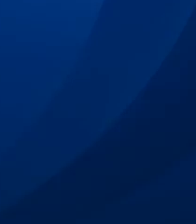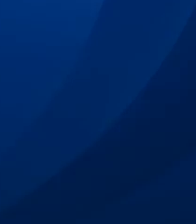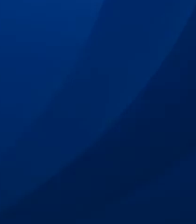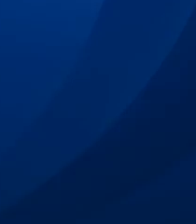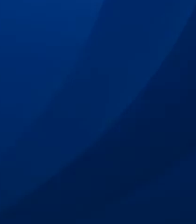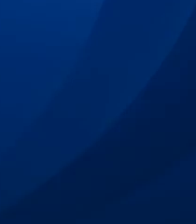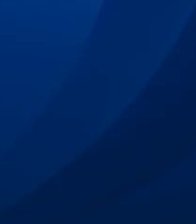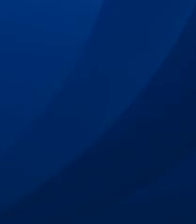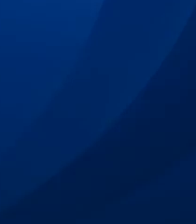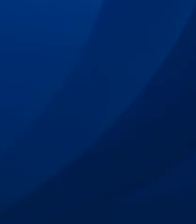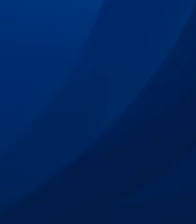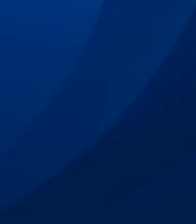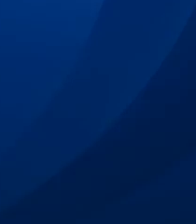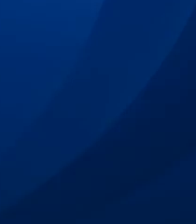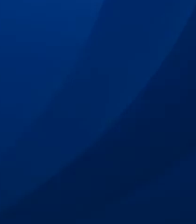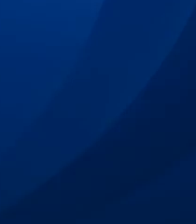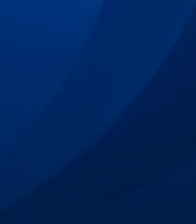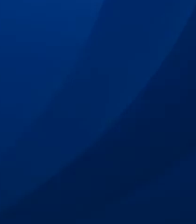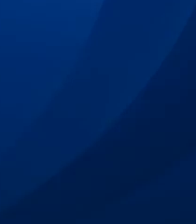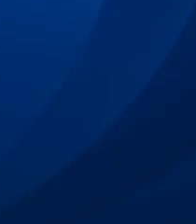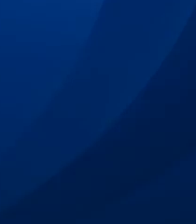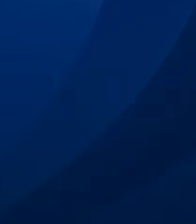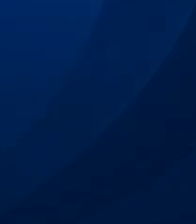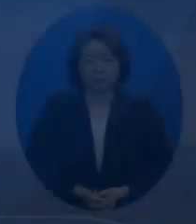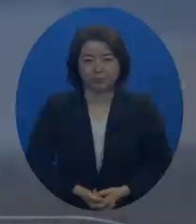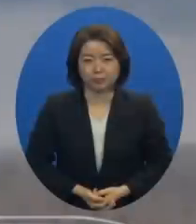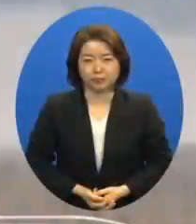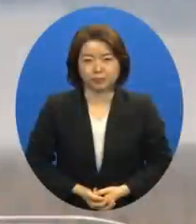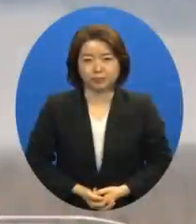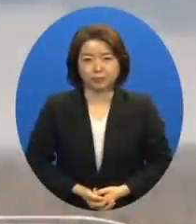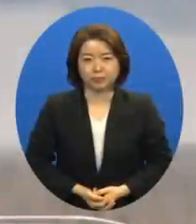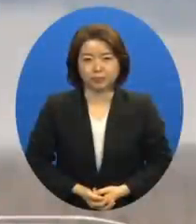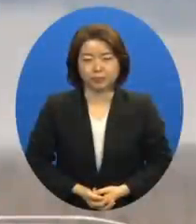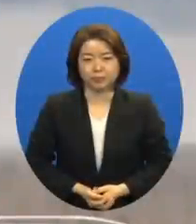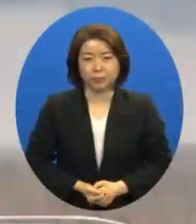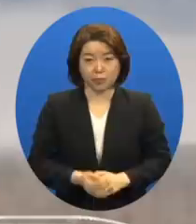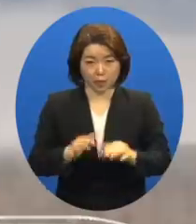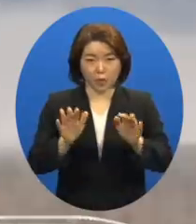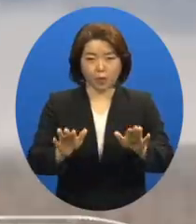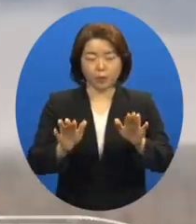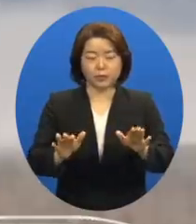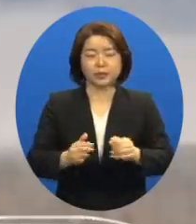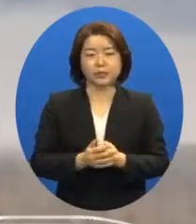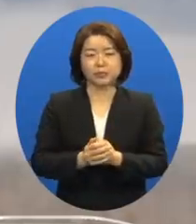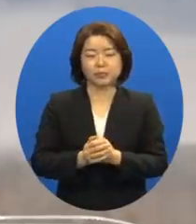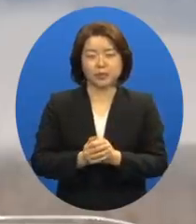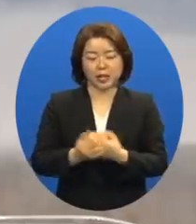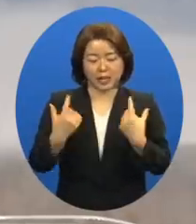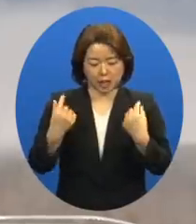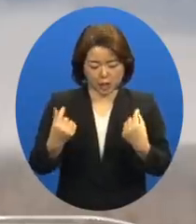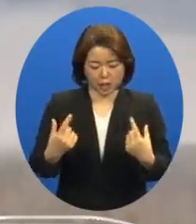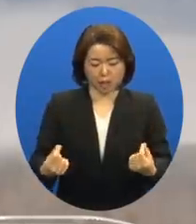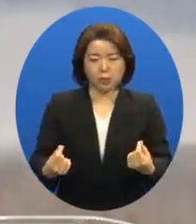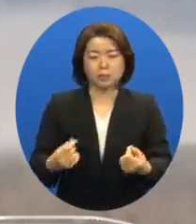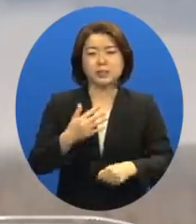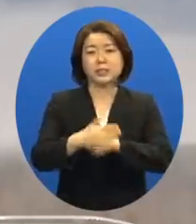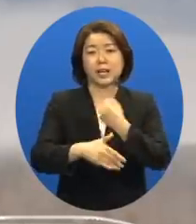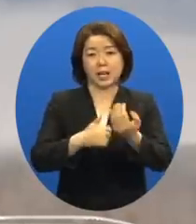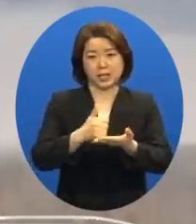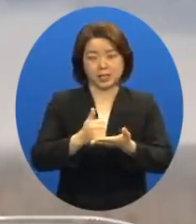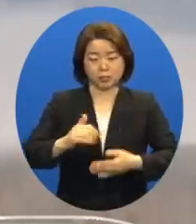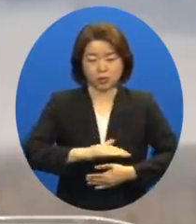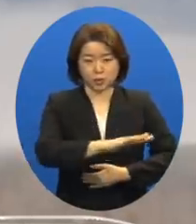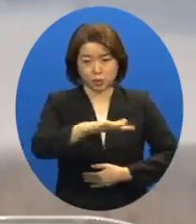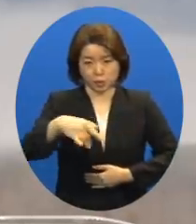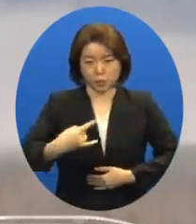살리셨으니 우리가 이 일의 증인이라. 오늘도 변함없이 하나님은 우리에게